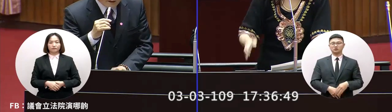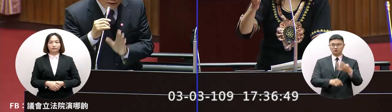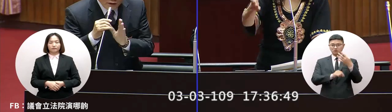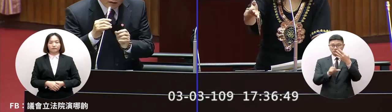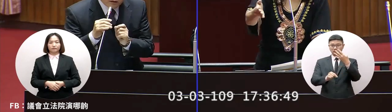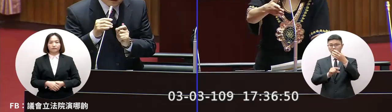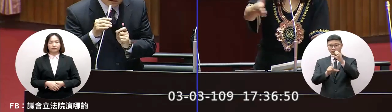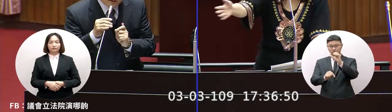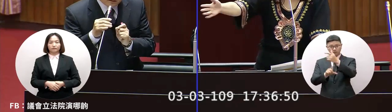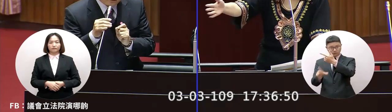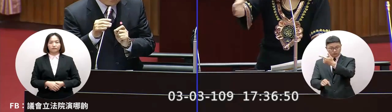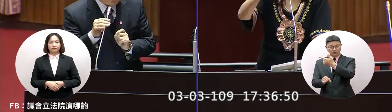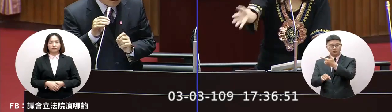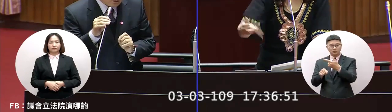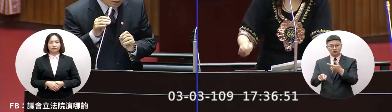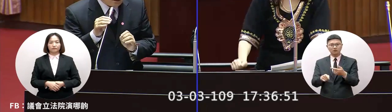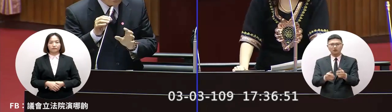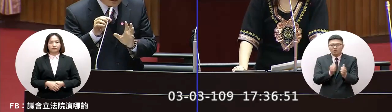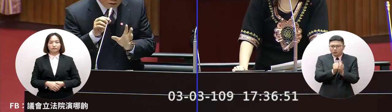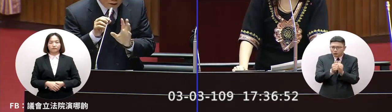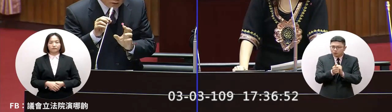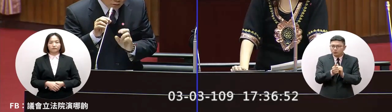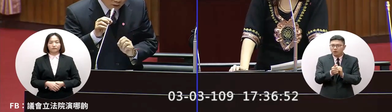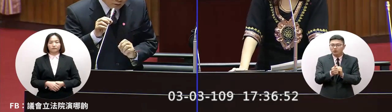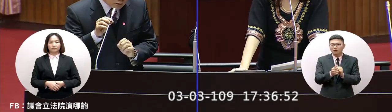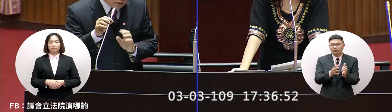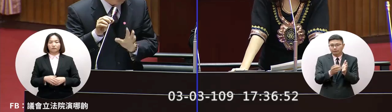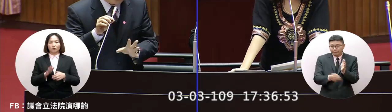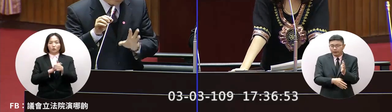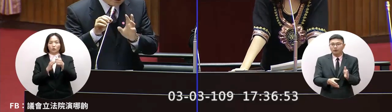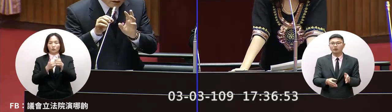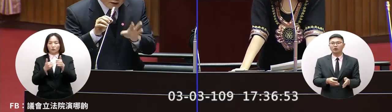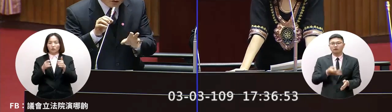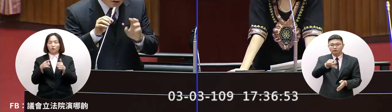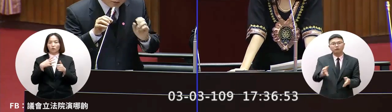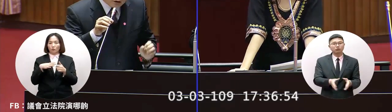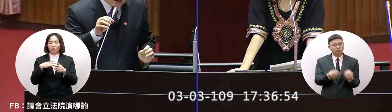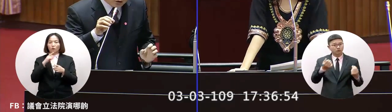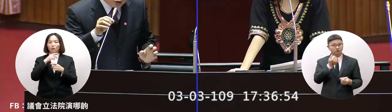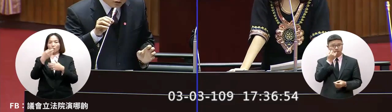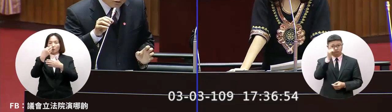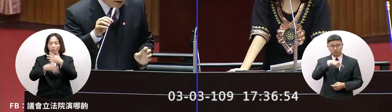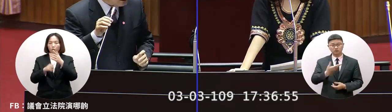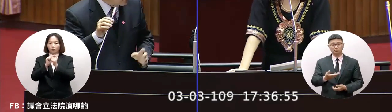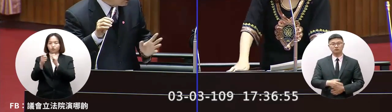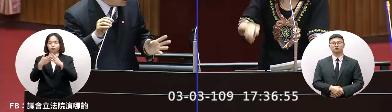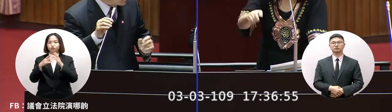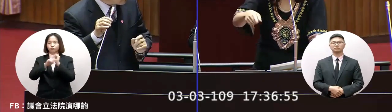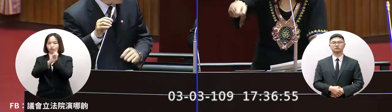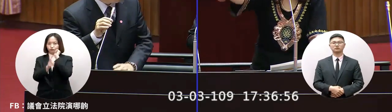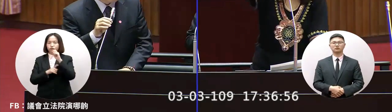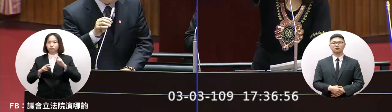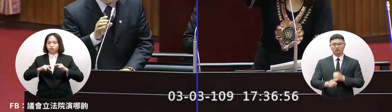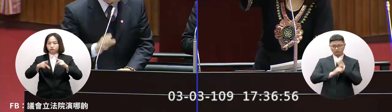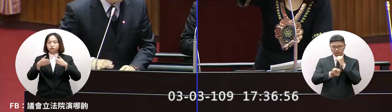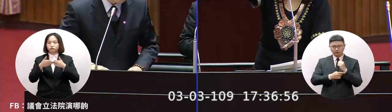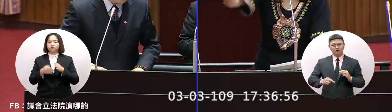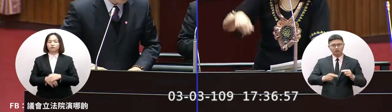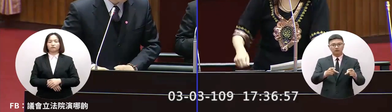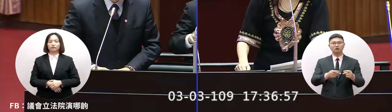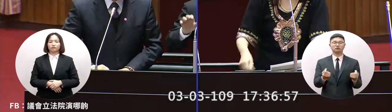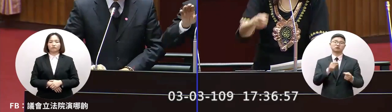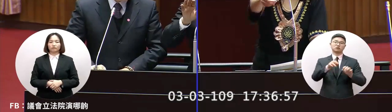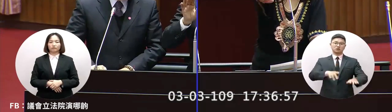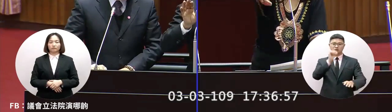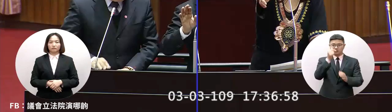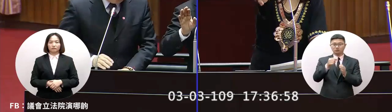3月、4月、5月、4月、5月、6月、6月，税相关的税是不是可以免缴？ 我想委员知道，因为减税必须透过修法了， 修法也是一样啊。你今天这个